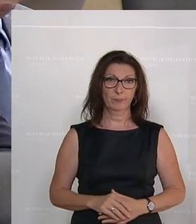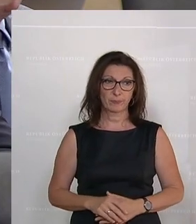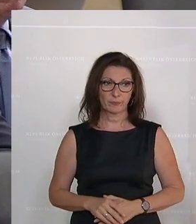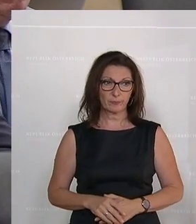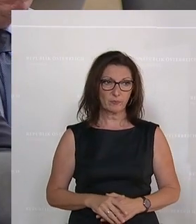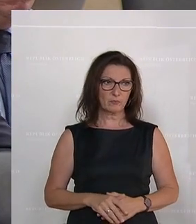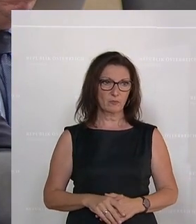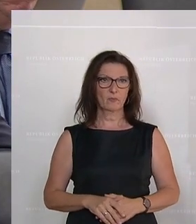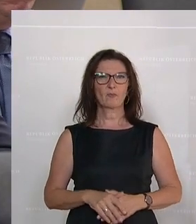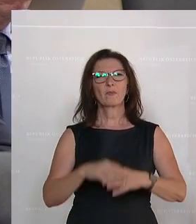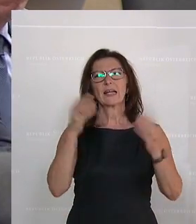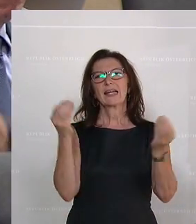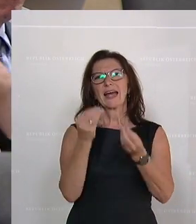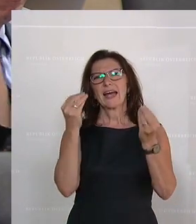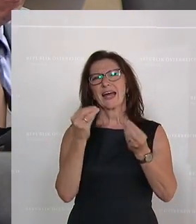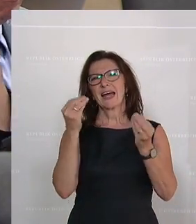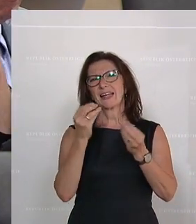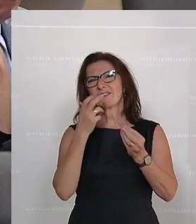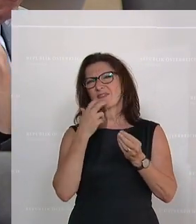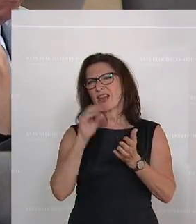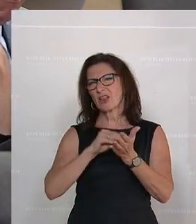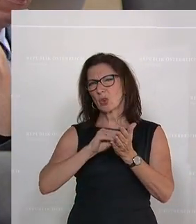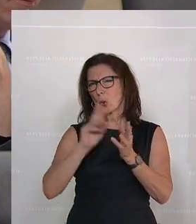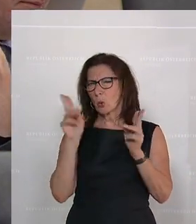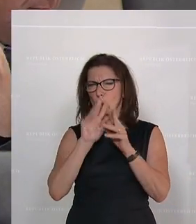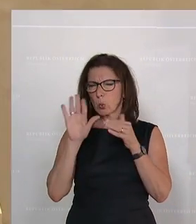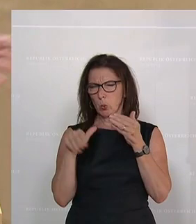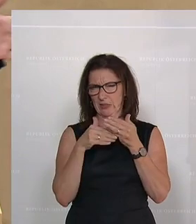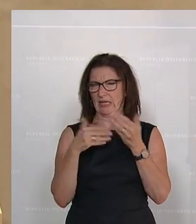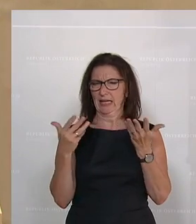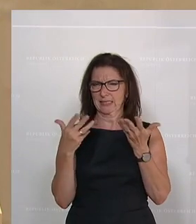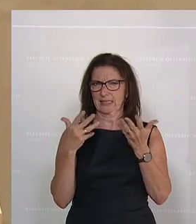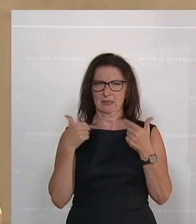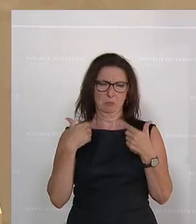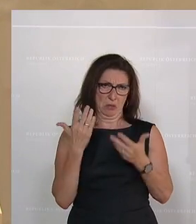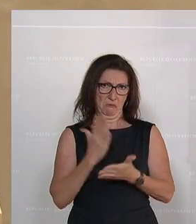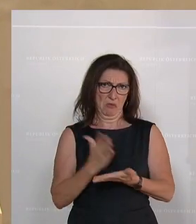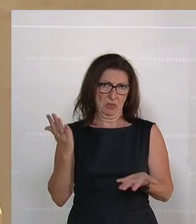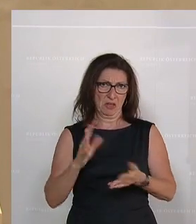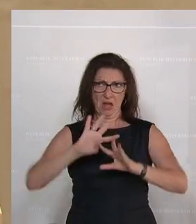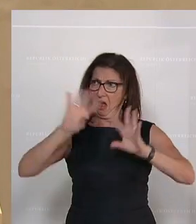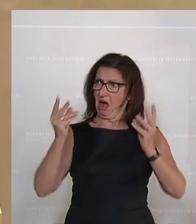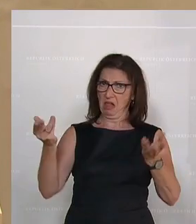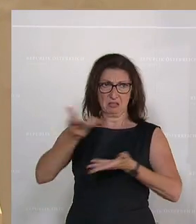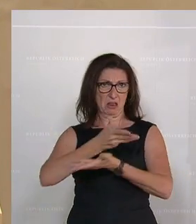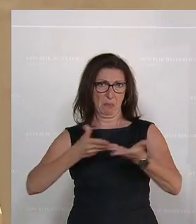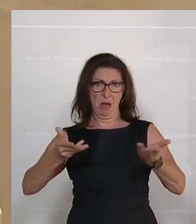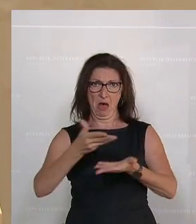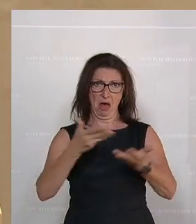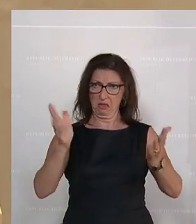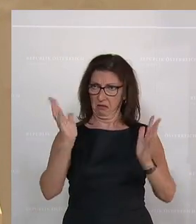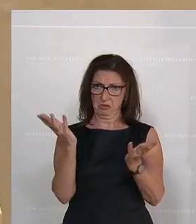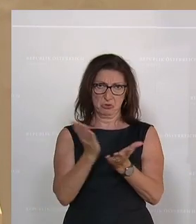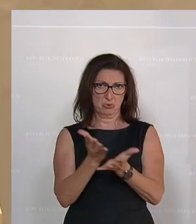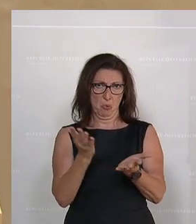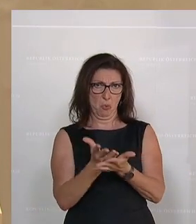und was ich noch vielleicht kurz anmerken möchte und dann bin ich auch schon wieder bei aus meiner sicht hat sich die ganze debatte und selbst erledigt